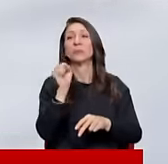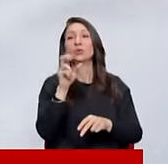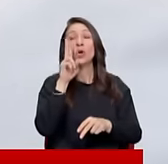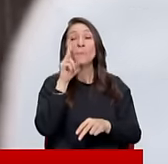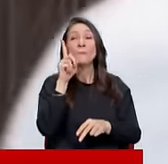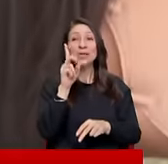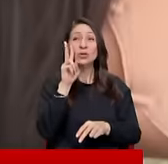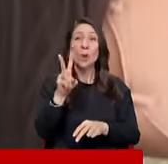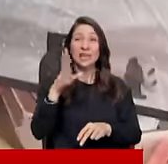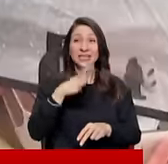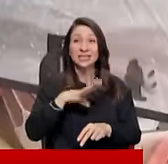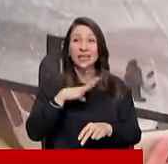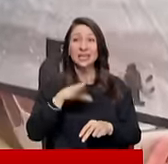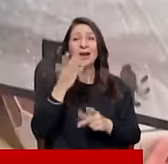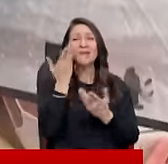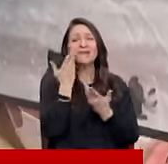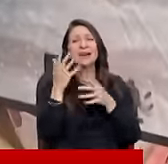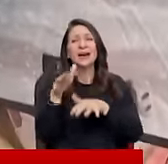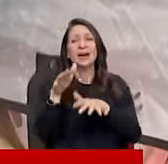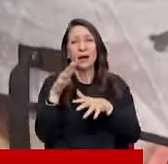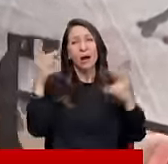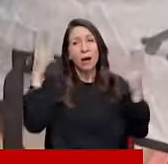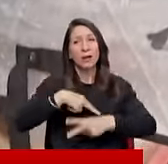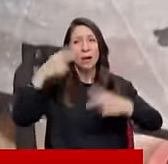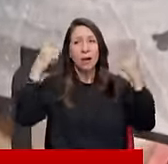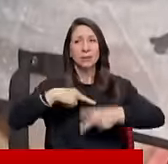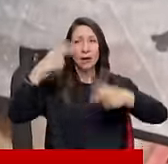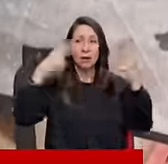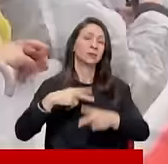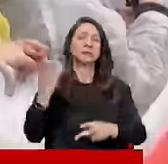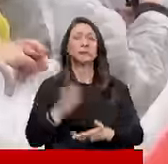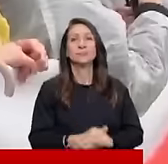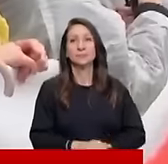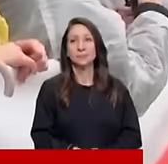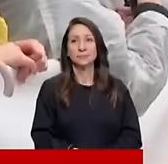bir kez onu görmek isteyen hayranları gözyaşlarına boğuldu.